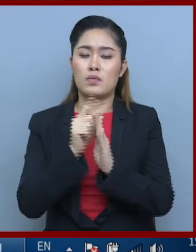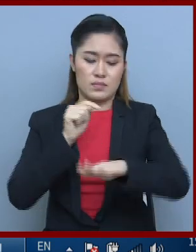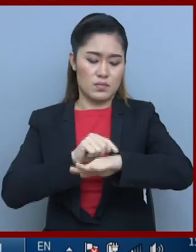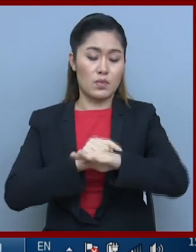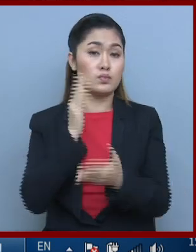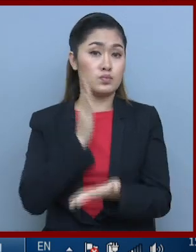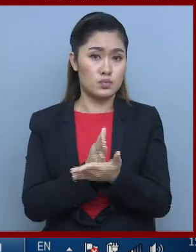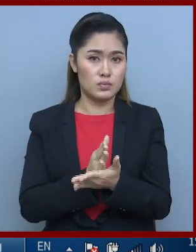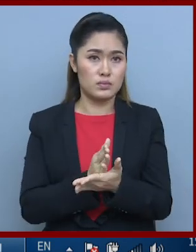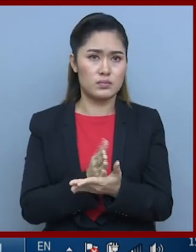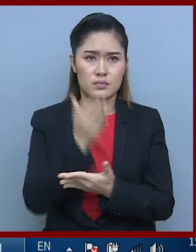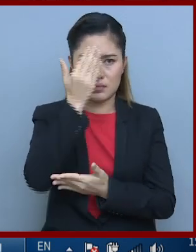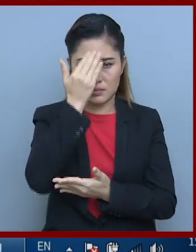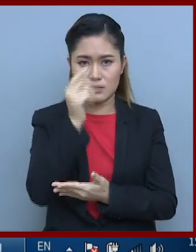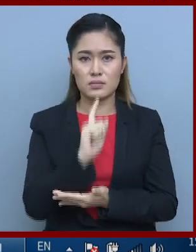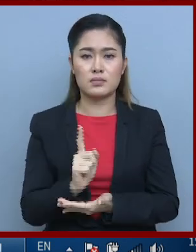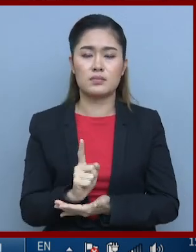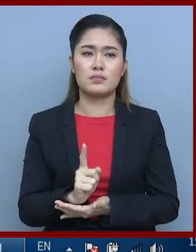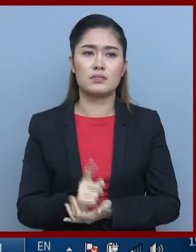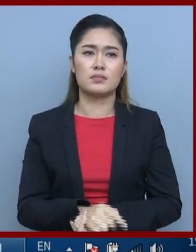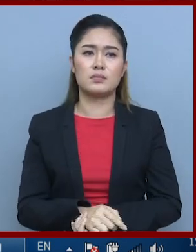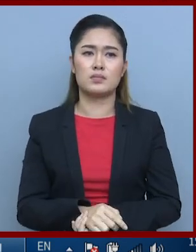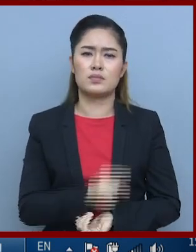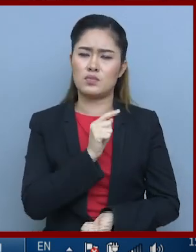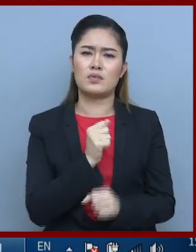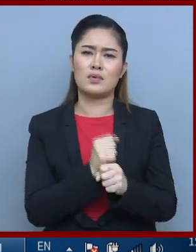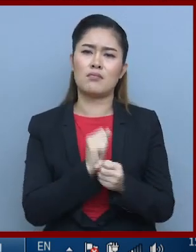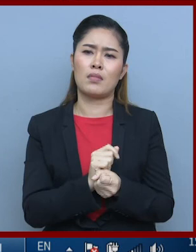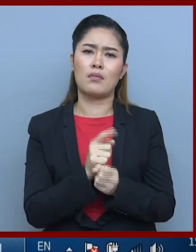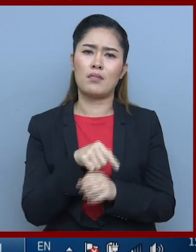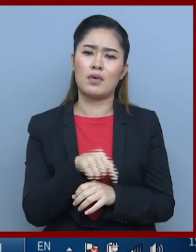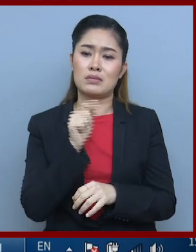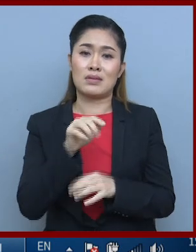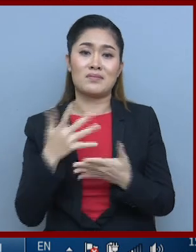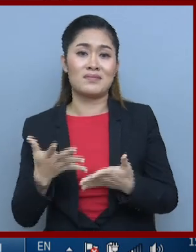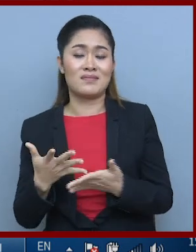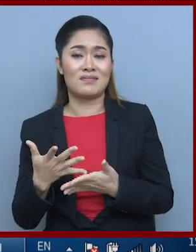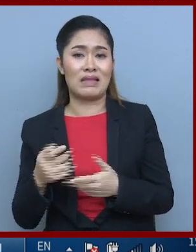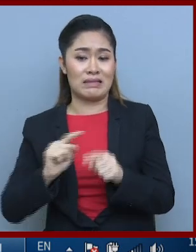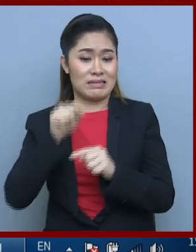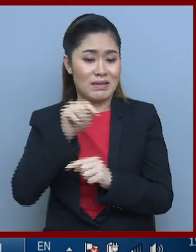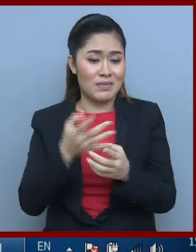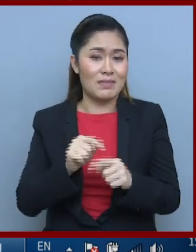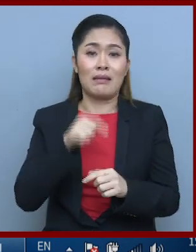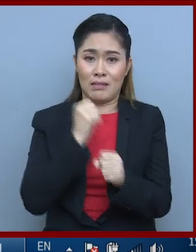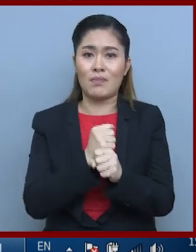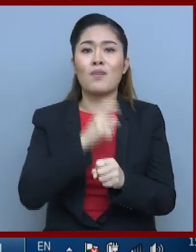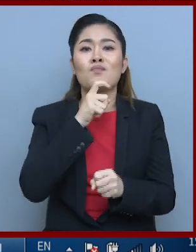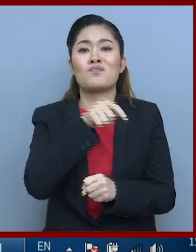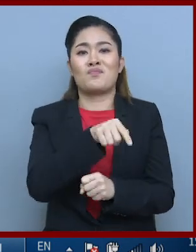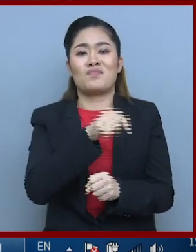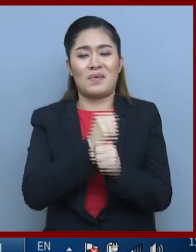ะก่อนไม่งั้นเดี๋ยว เขาจะทำงานโดยที่เราได้สั่งไหมไม่ได้สั่งทำงานแล้ว